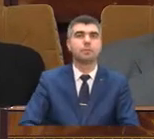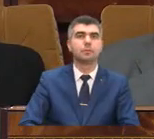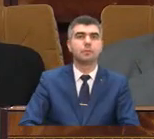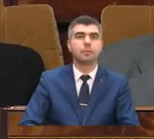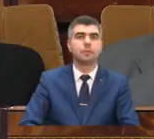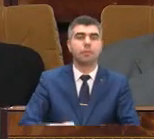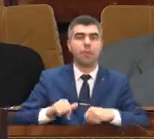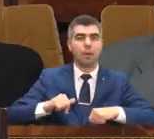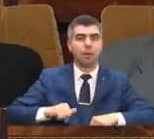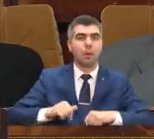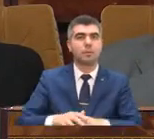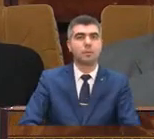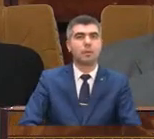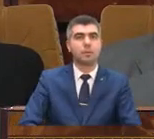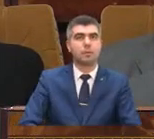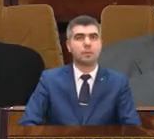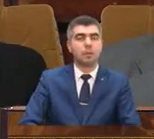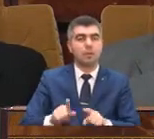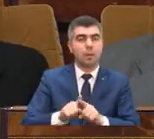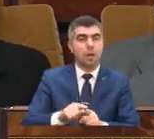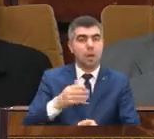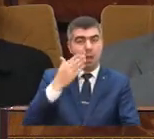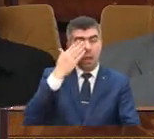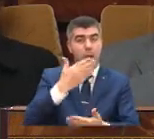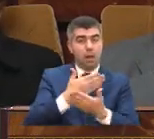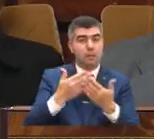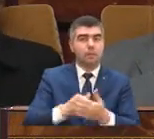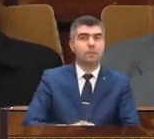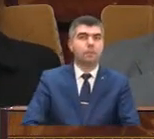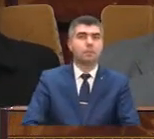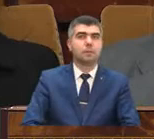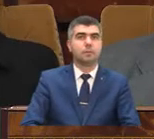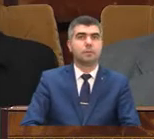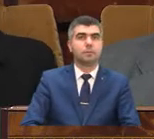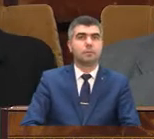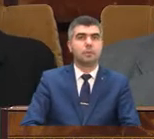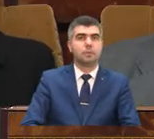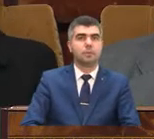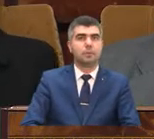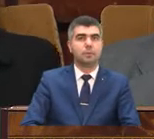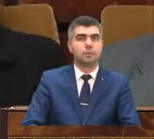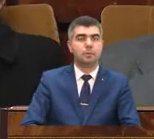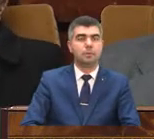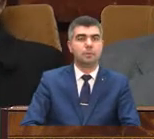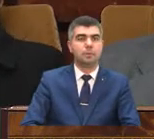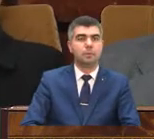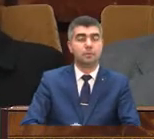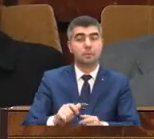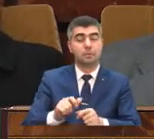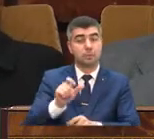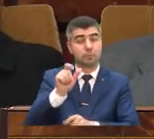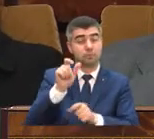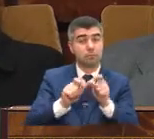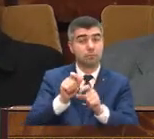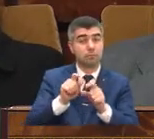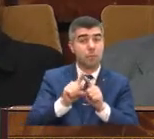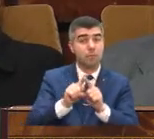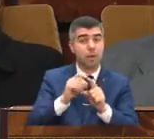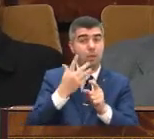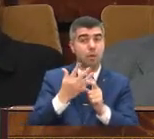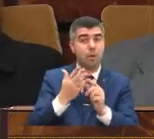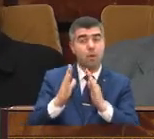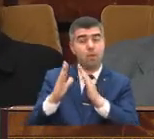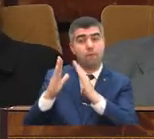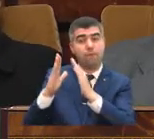سيد الوزير المحترم، لا يخفى عليك سيد الوزير المحترم الدور الذي يلعبه العقار التابع